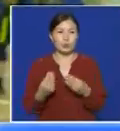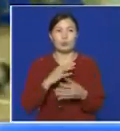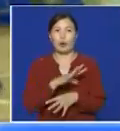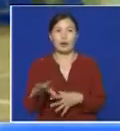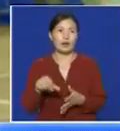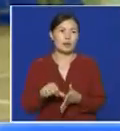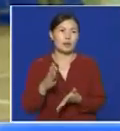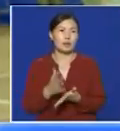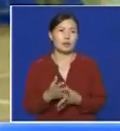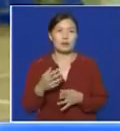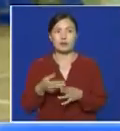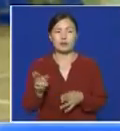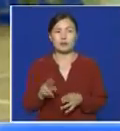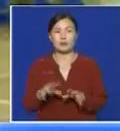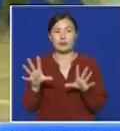жатқан